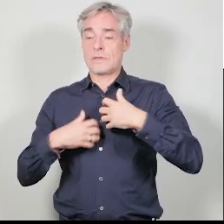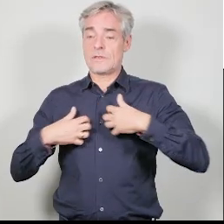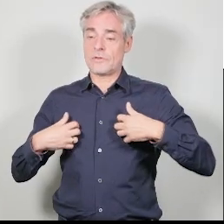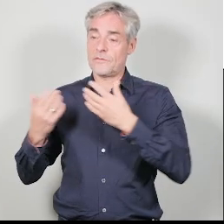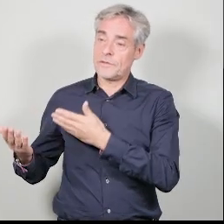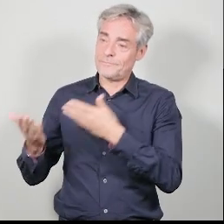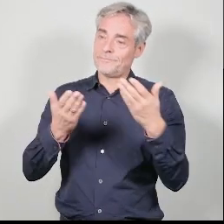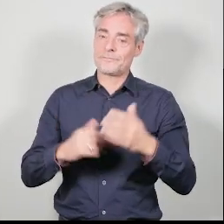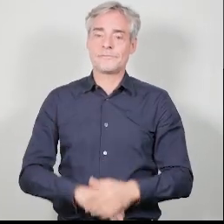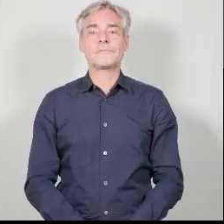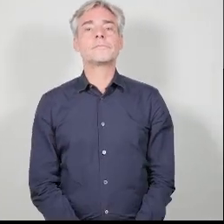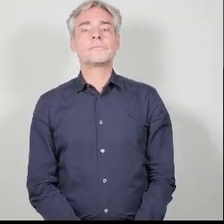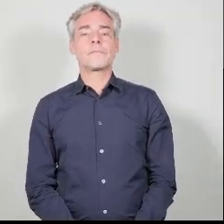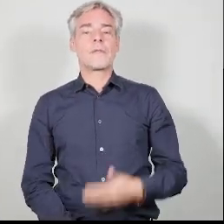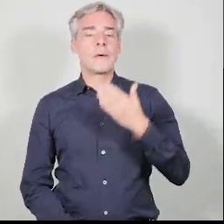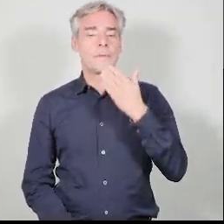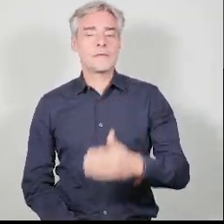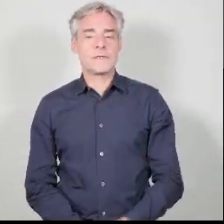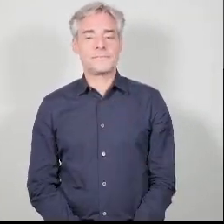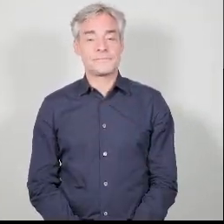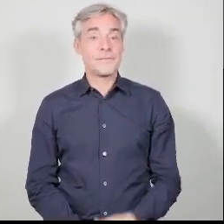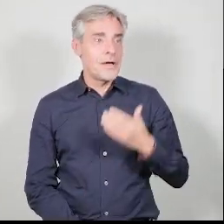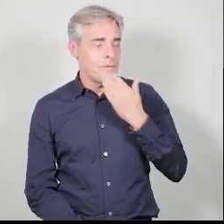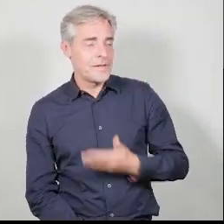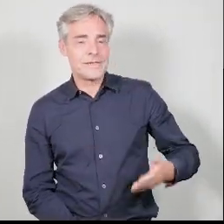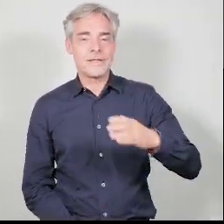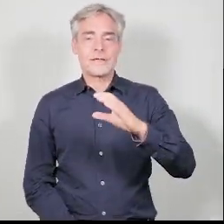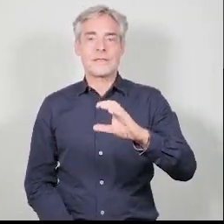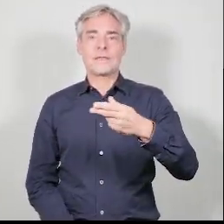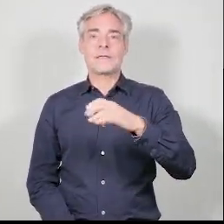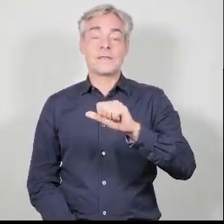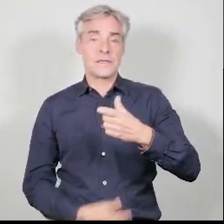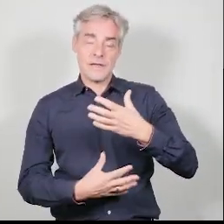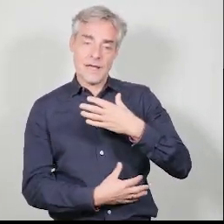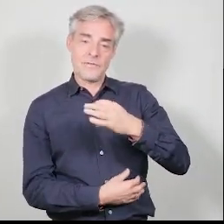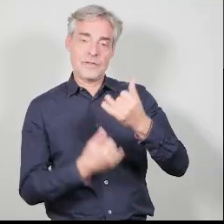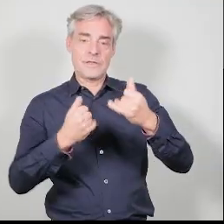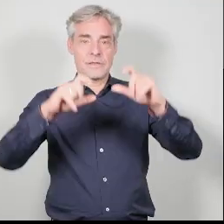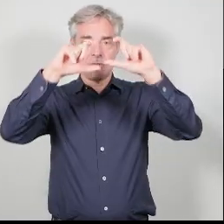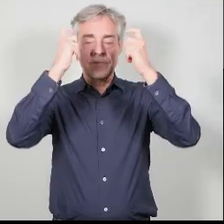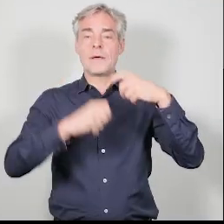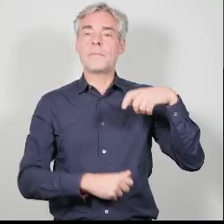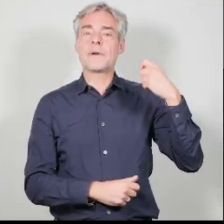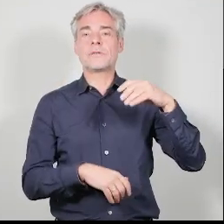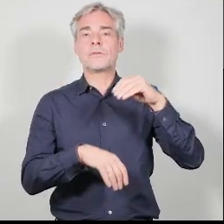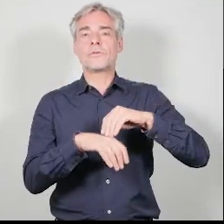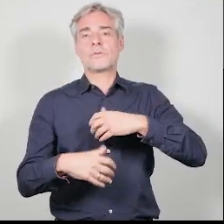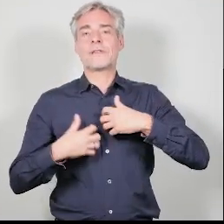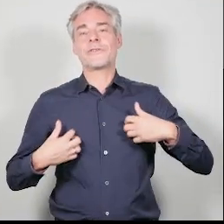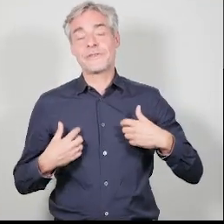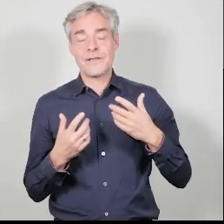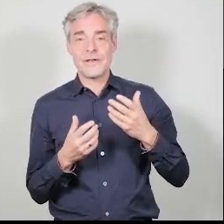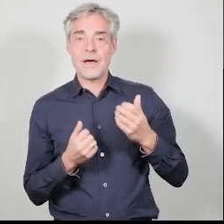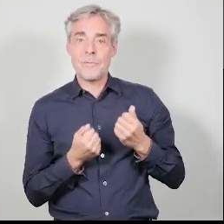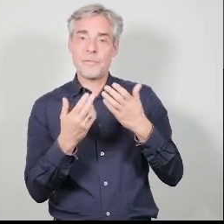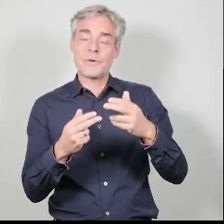introductif sur cette thématique. Merci Régis, merci à la CNSA également de m'avoir conviée en tant que présidente du conseil scientifique à introduire